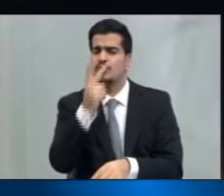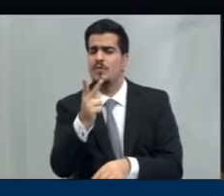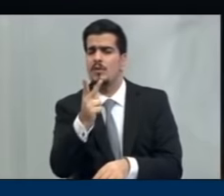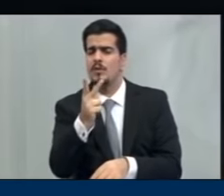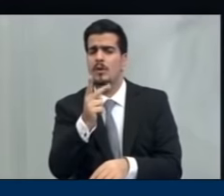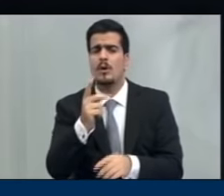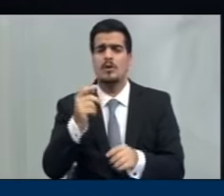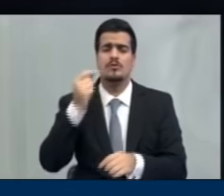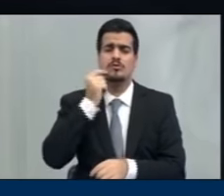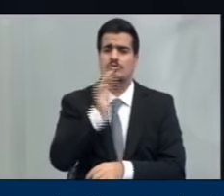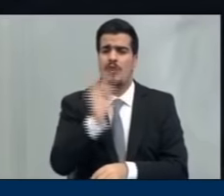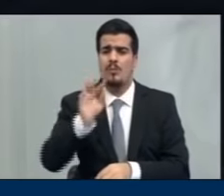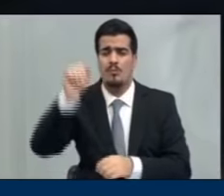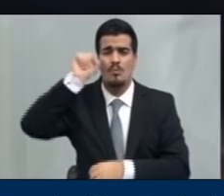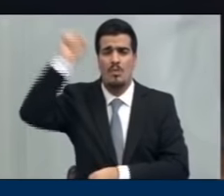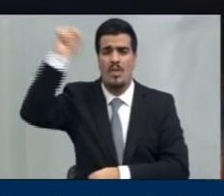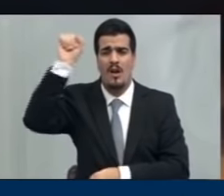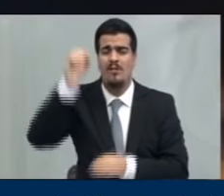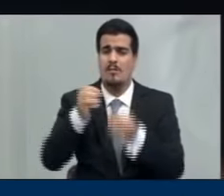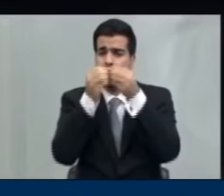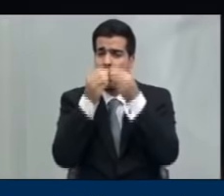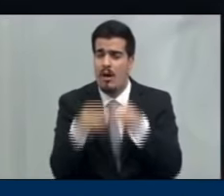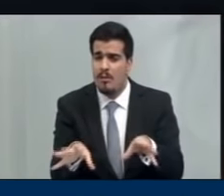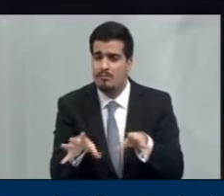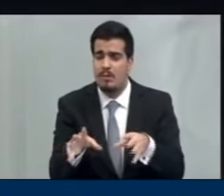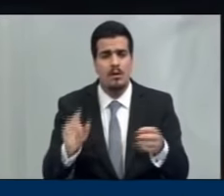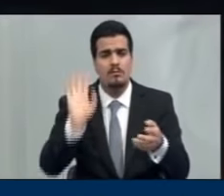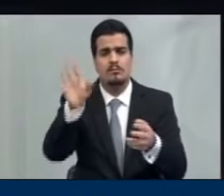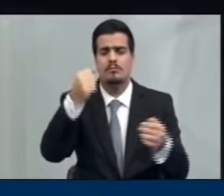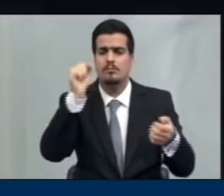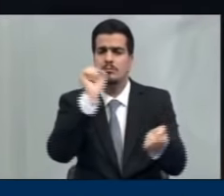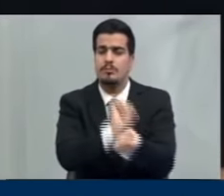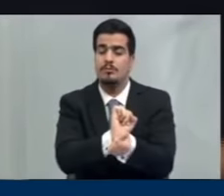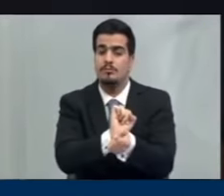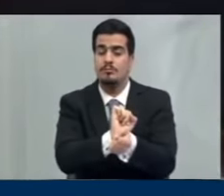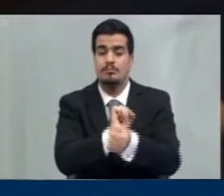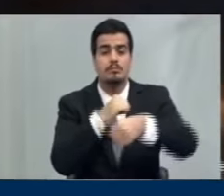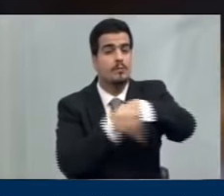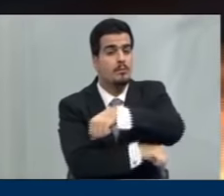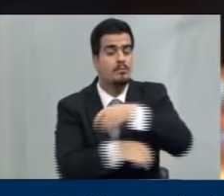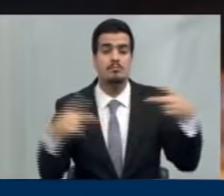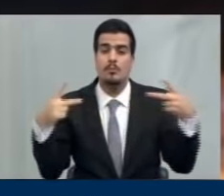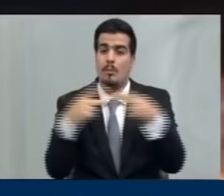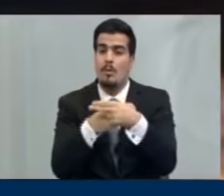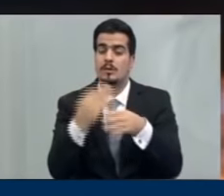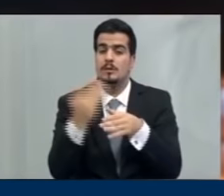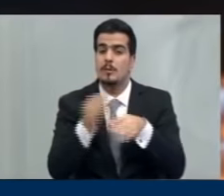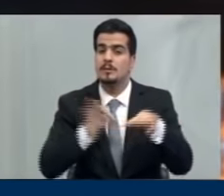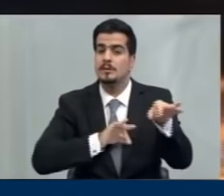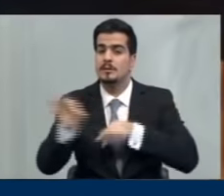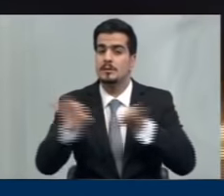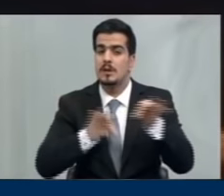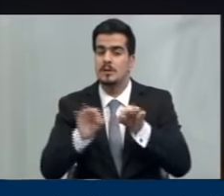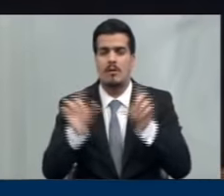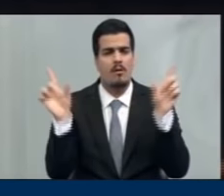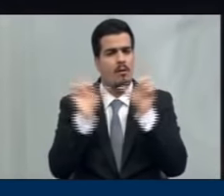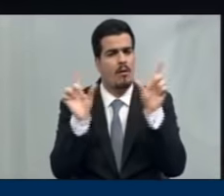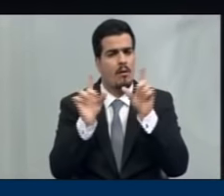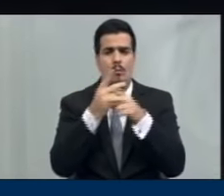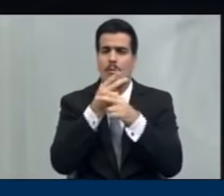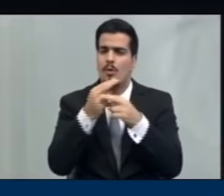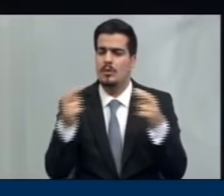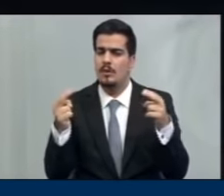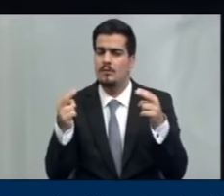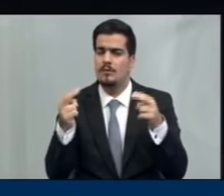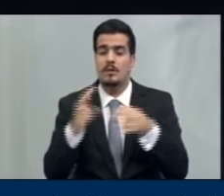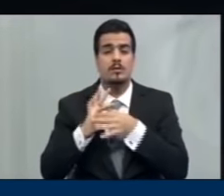الذين يلحقون الأضرار بالممتلكات العامة والخاصة، داعية جميع الأطراف السياسية والقنوات الإعلامية